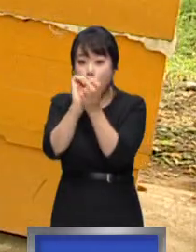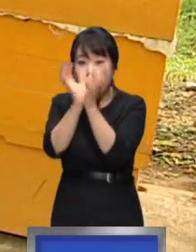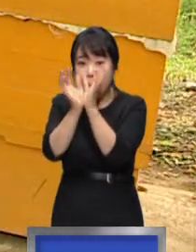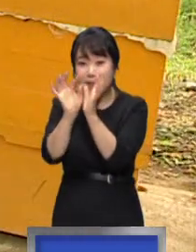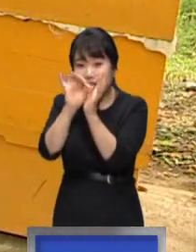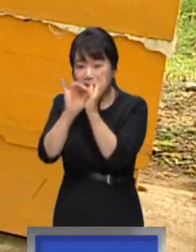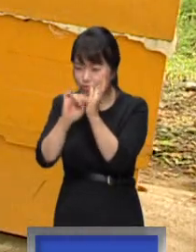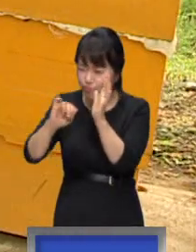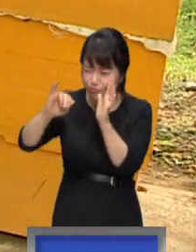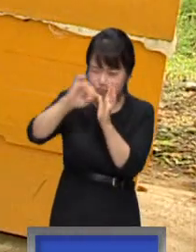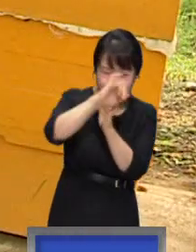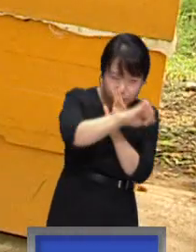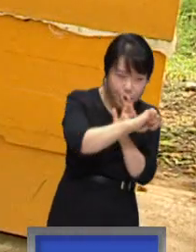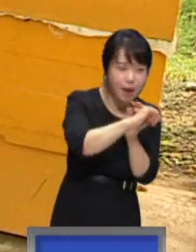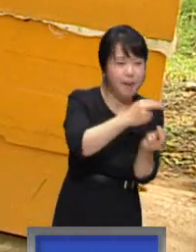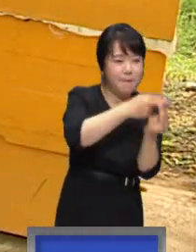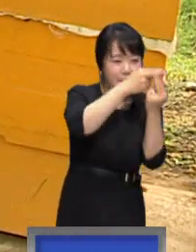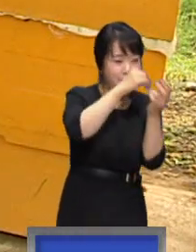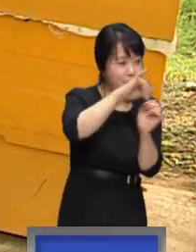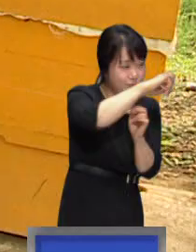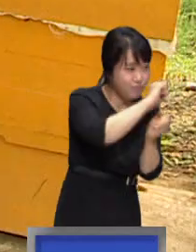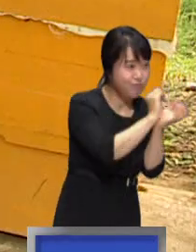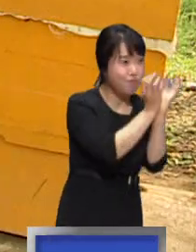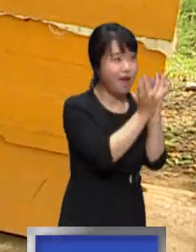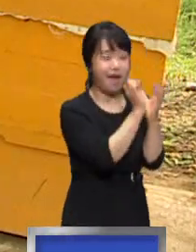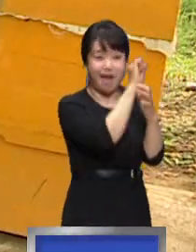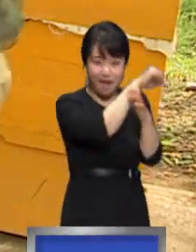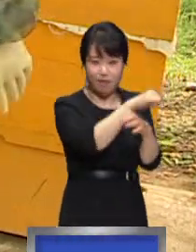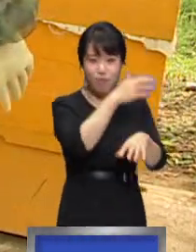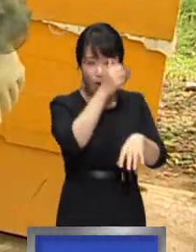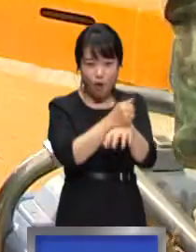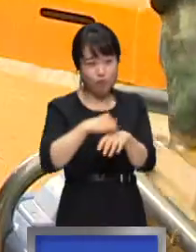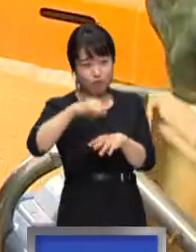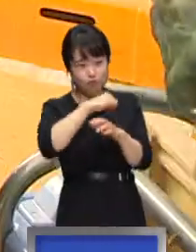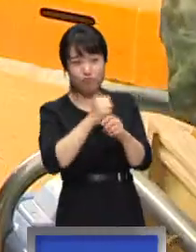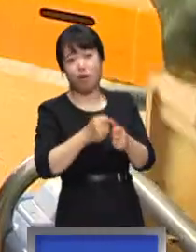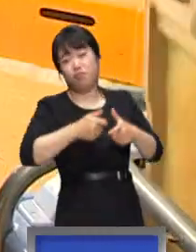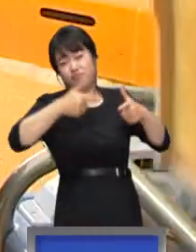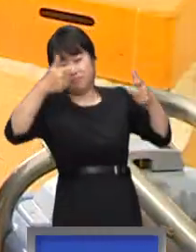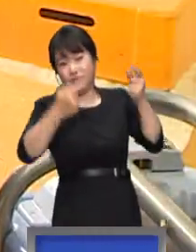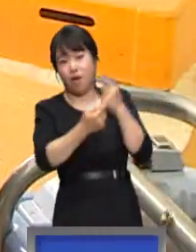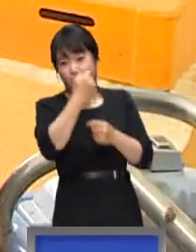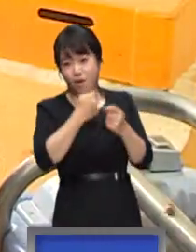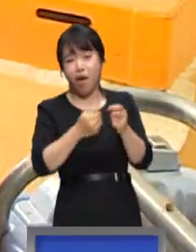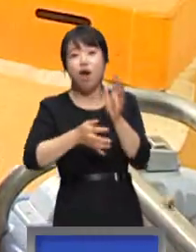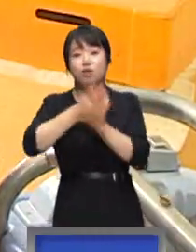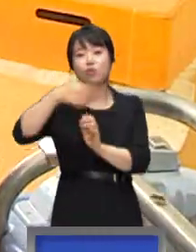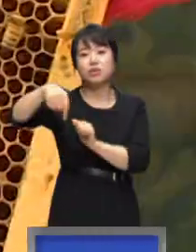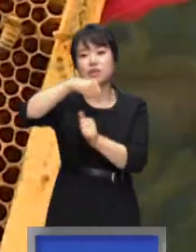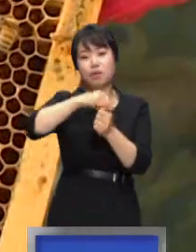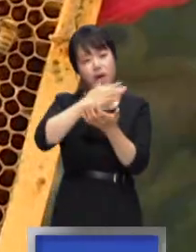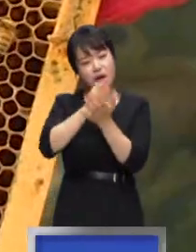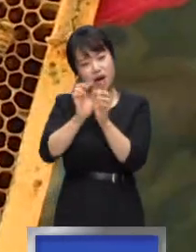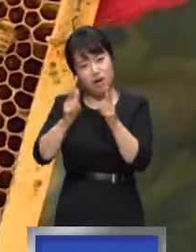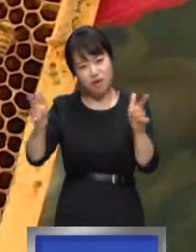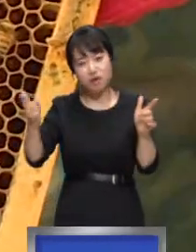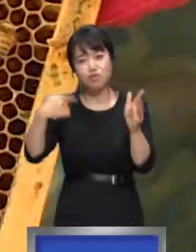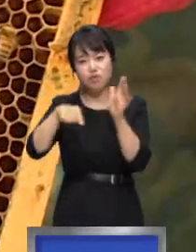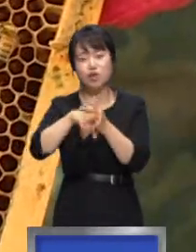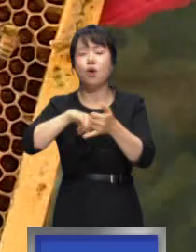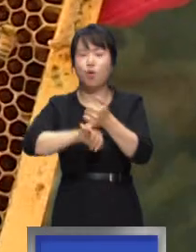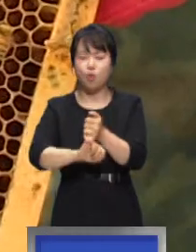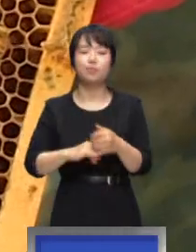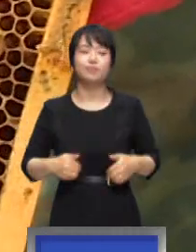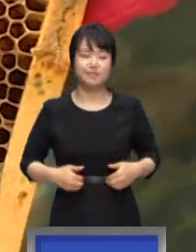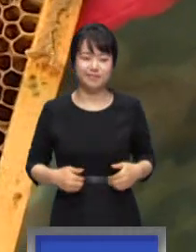식물이 열매를 맺도록 돕는 꿀벌. 이로 인해 곤충과 새도 덩달아 늘어나는데 도시 생태계 다양성 유지에 없어선 안